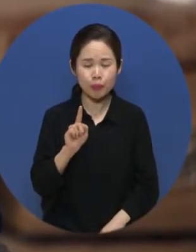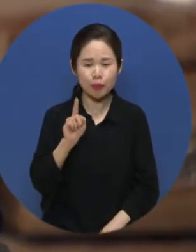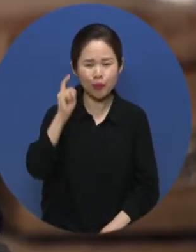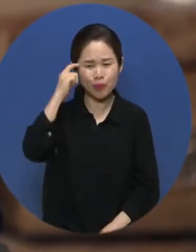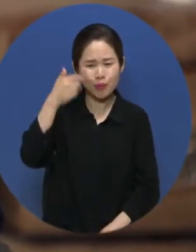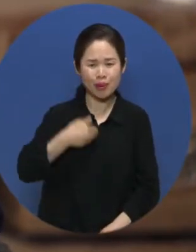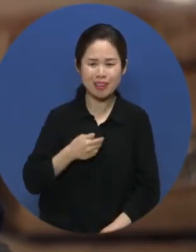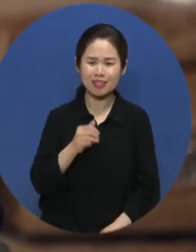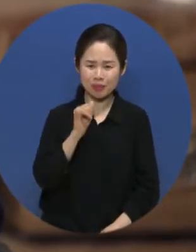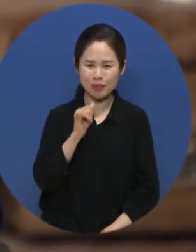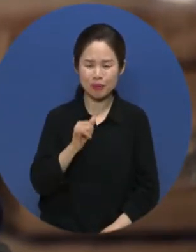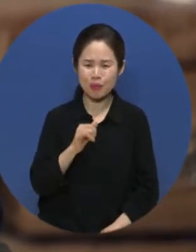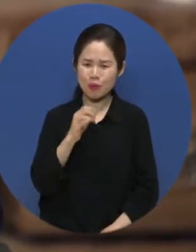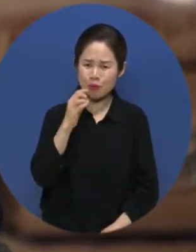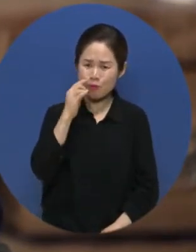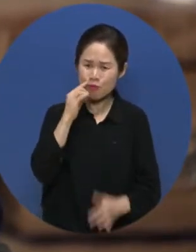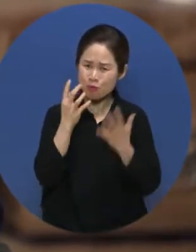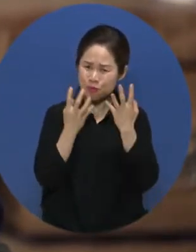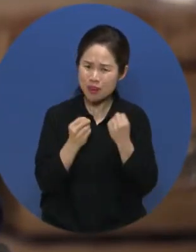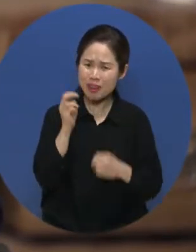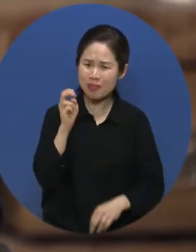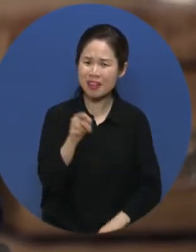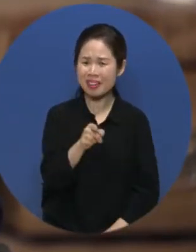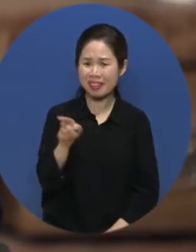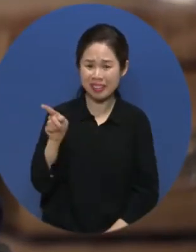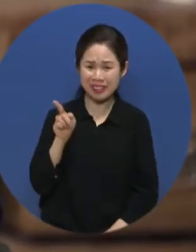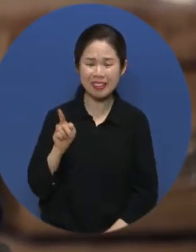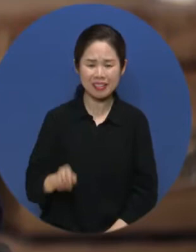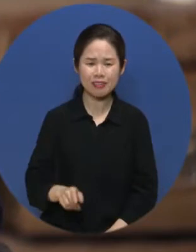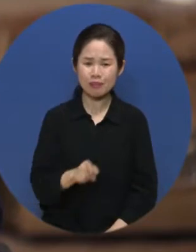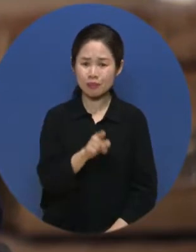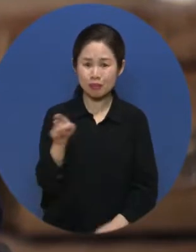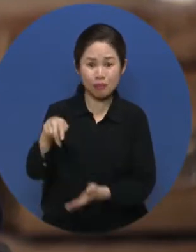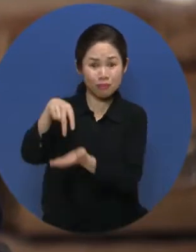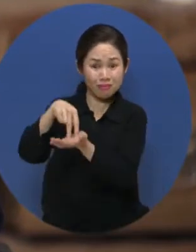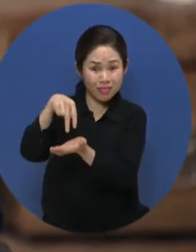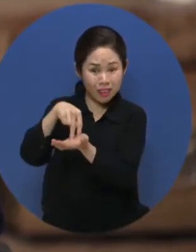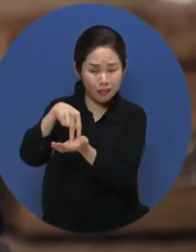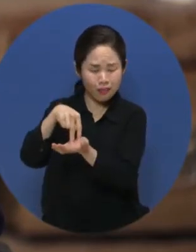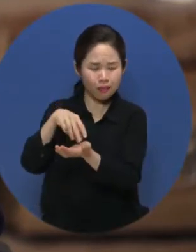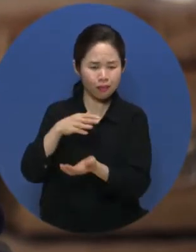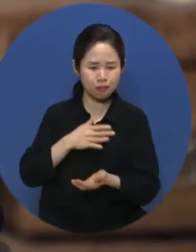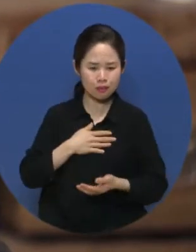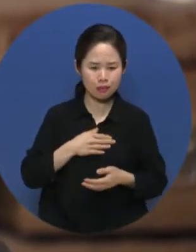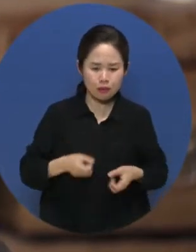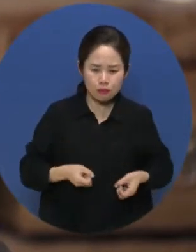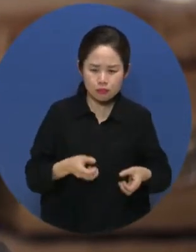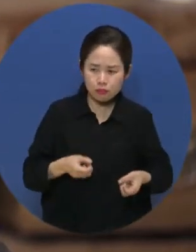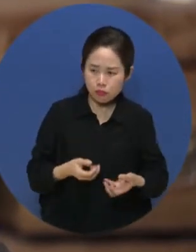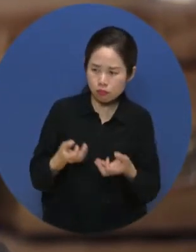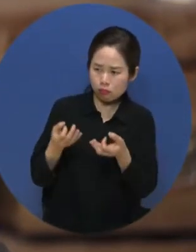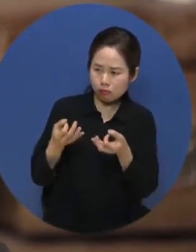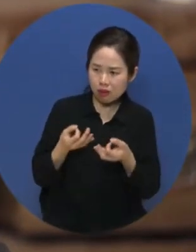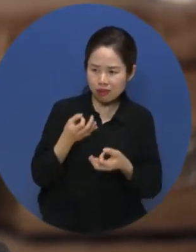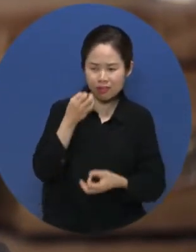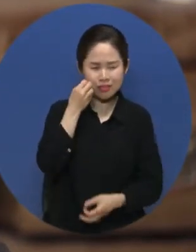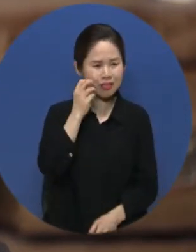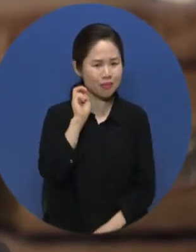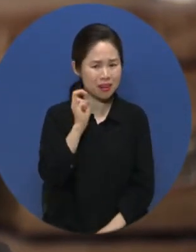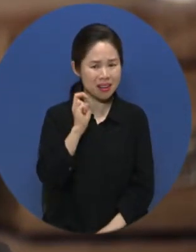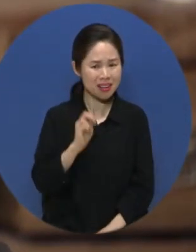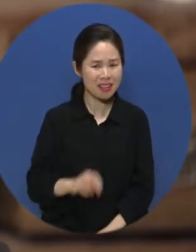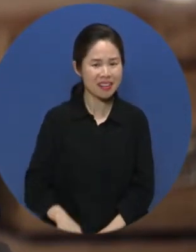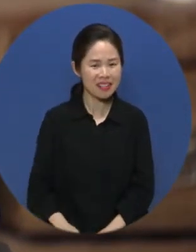이렇게 궁금한 것들이 굉장히 많으신 거죠. 그분들의 관점에서는 제가 굉장히 신기한 존재고, 어떻게 우리 사회에서 같이